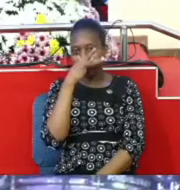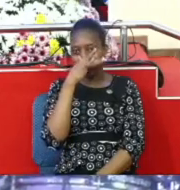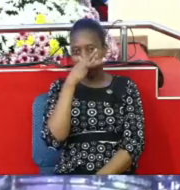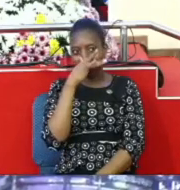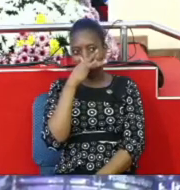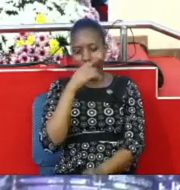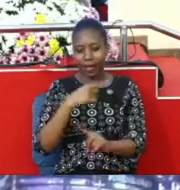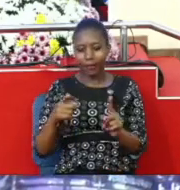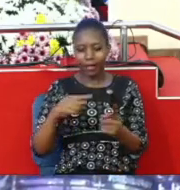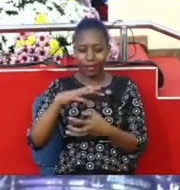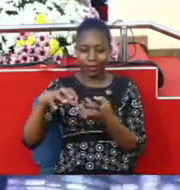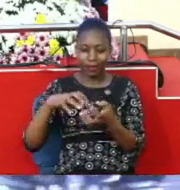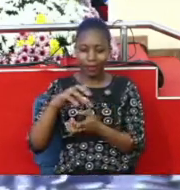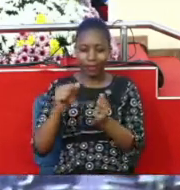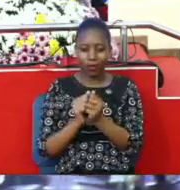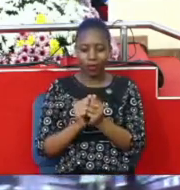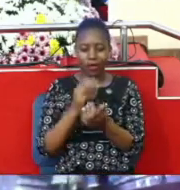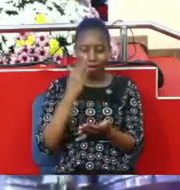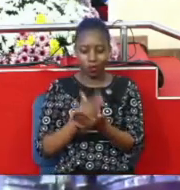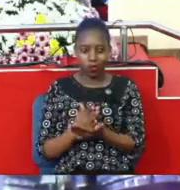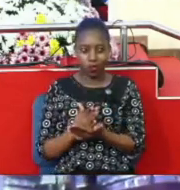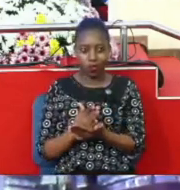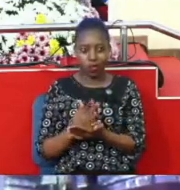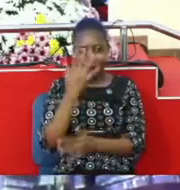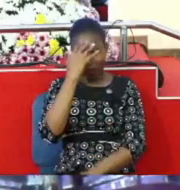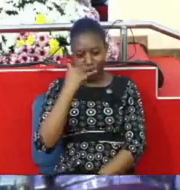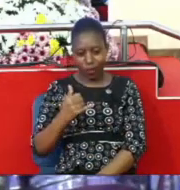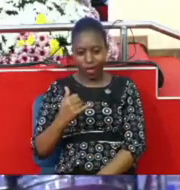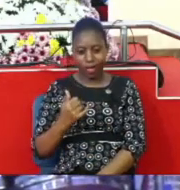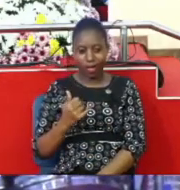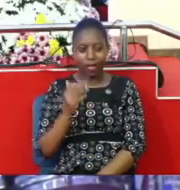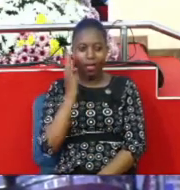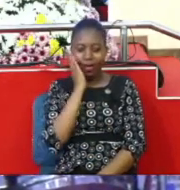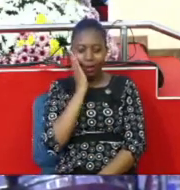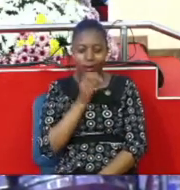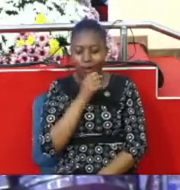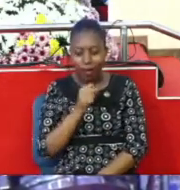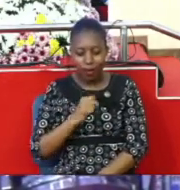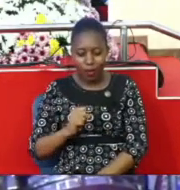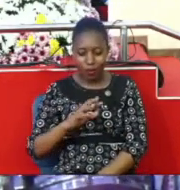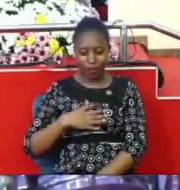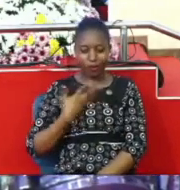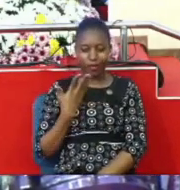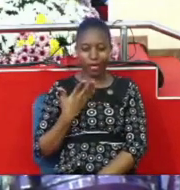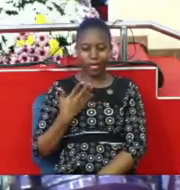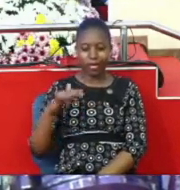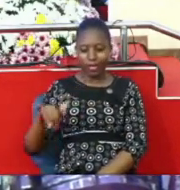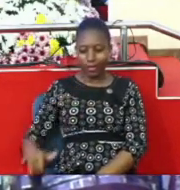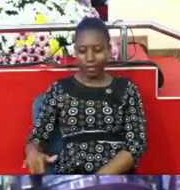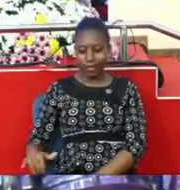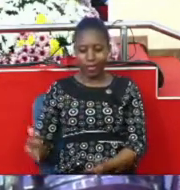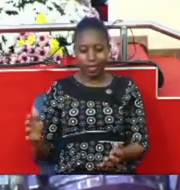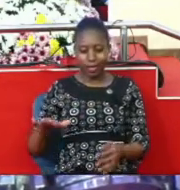Nikasema nidanganya lakini niliongea ukweli baadaye. Because my shosho was in a place called Kavati. Kwa sababu Kavati. Nyanya yangu alikuwa